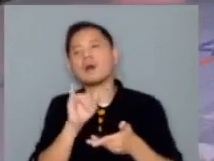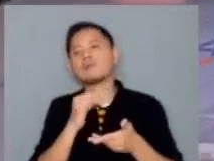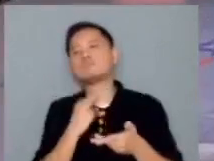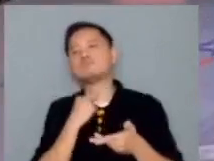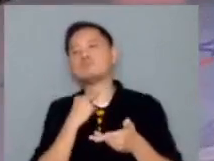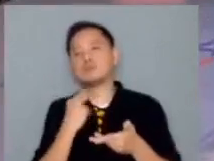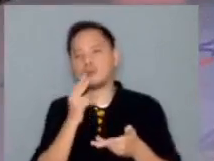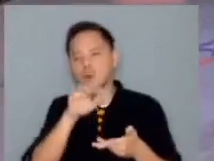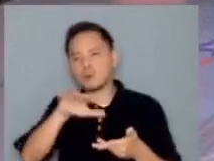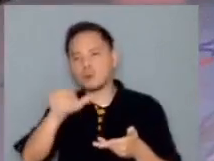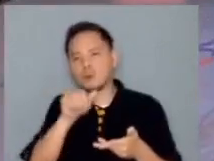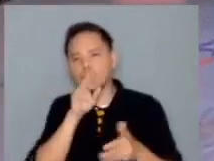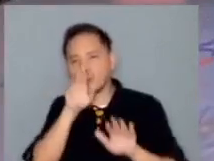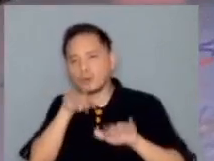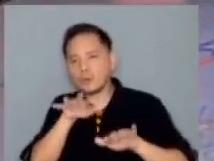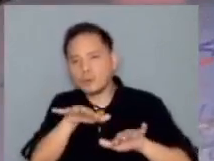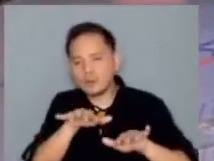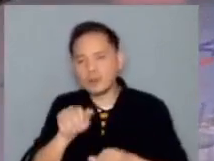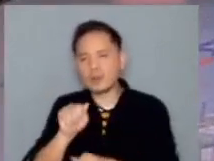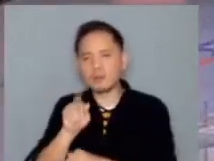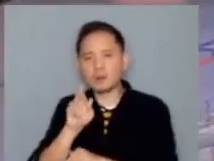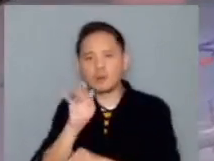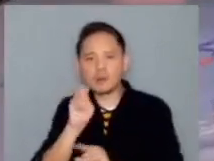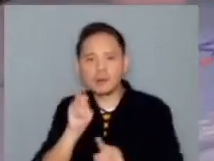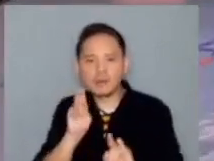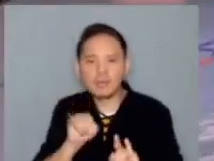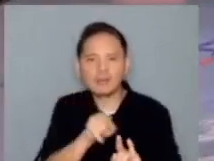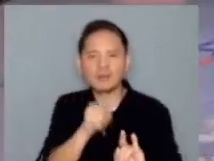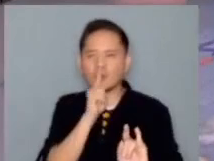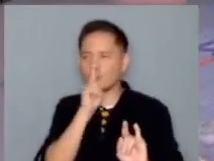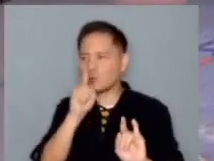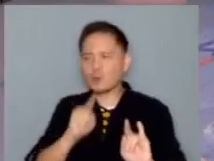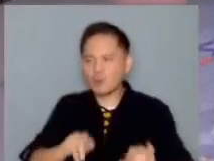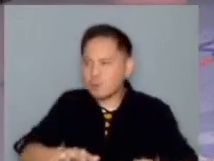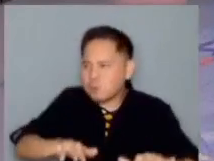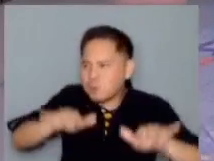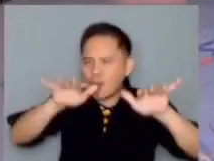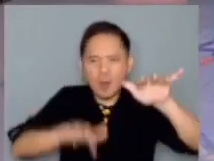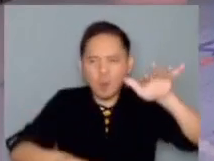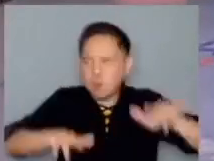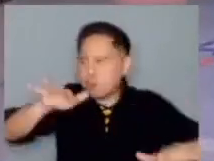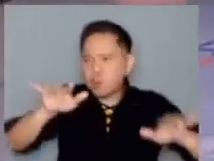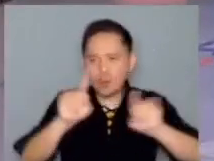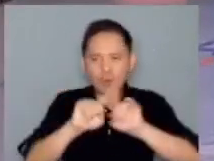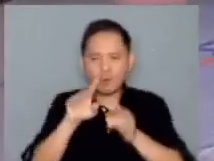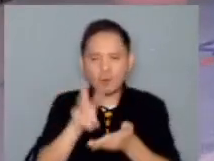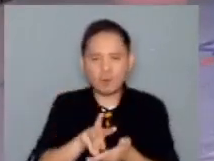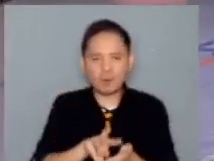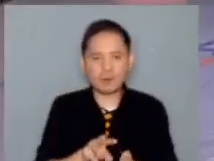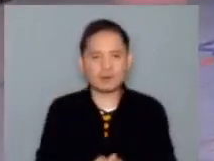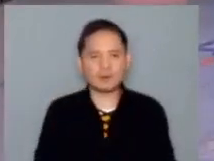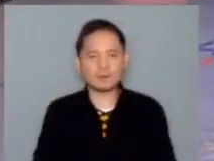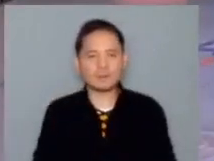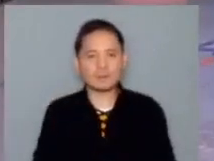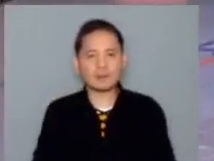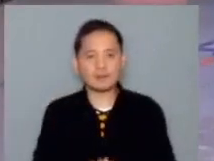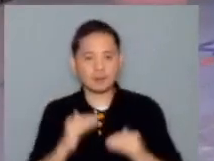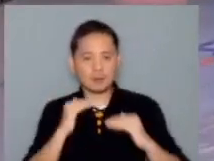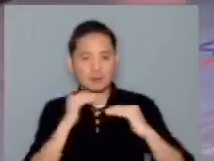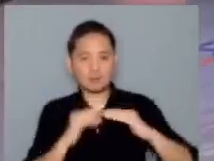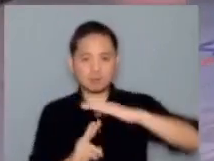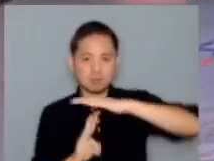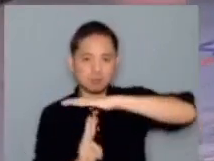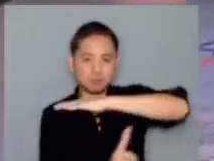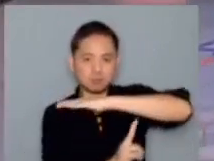Ang magandang balita, nagsisimula ng bumaba ang baha. Sa kabila niyan, sarado pa rin sa mga motorista ang ilang tulay gaya ng Bagunot